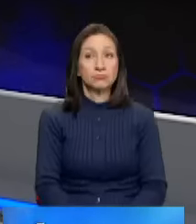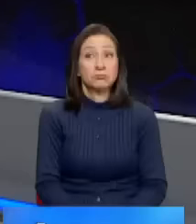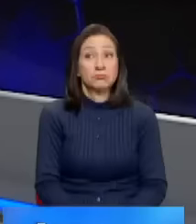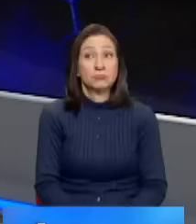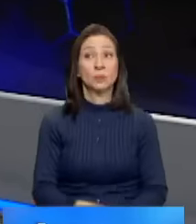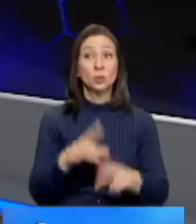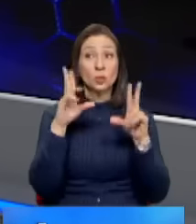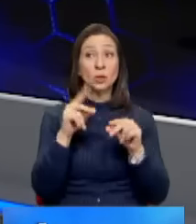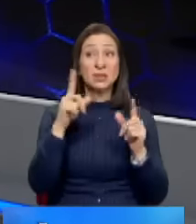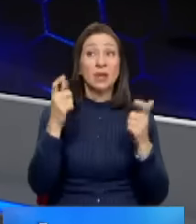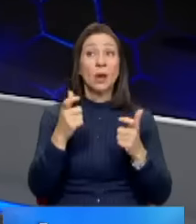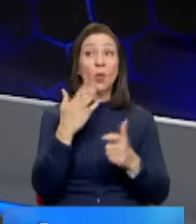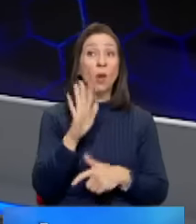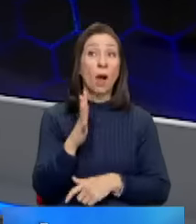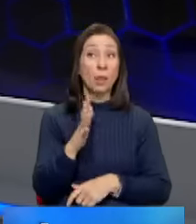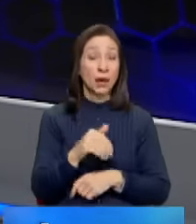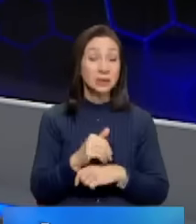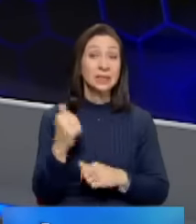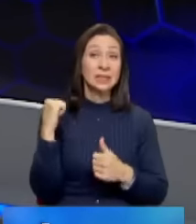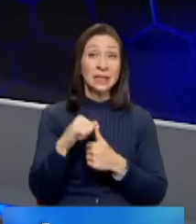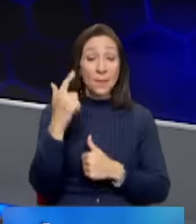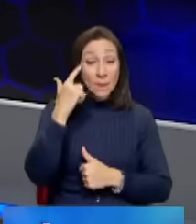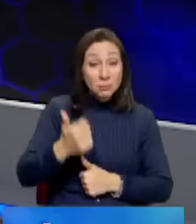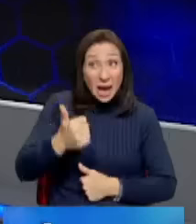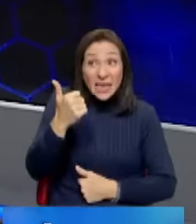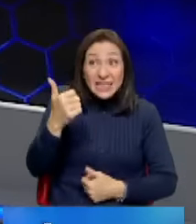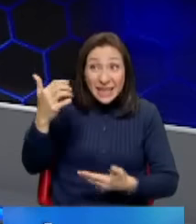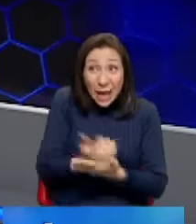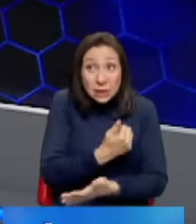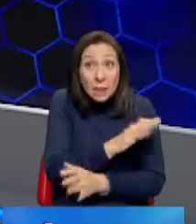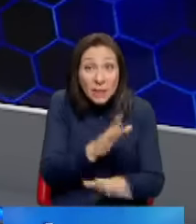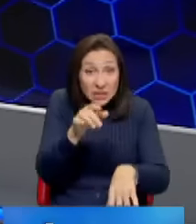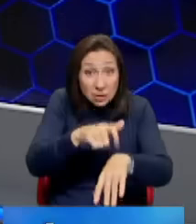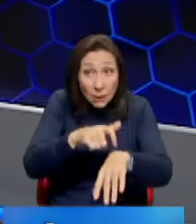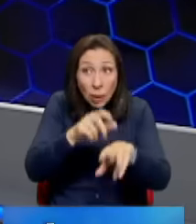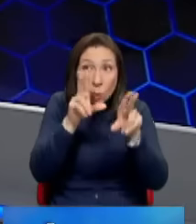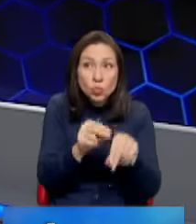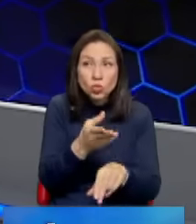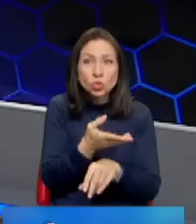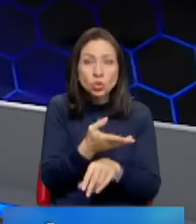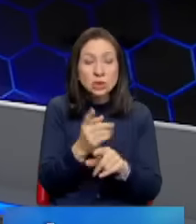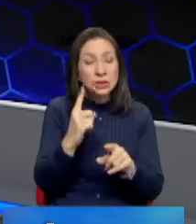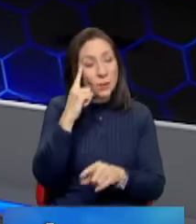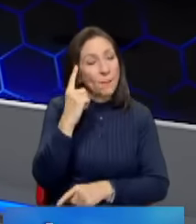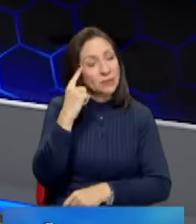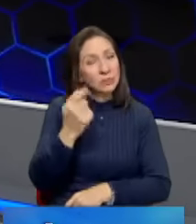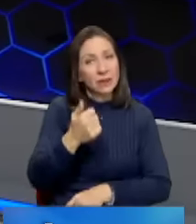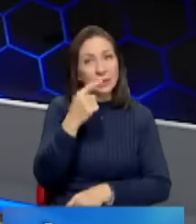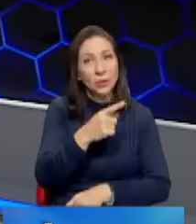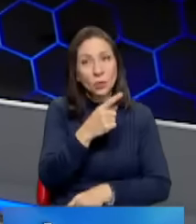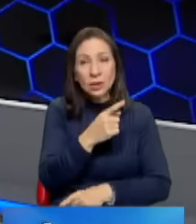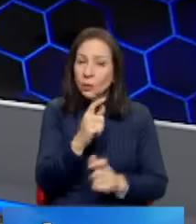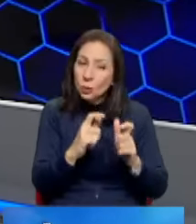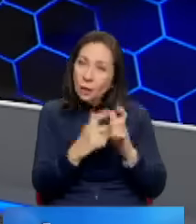Yani uyuyacak başka yer bulamamış herhalde. Bir de yeniden başbakan seçildiği sırada uyuyakalmış Japon başbakanı. Ona